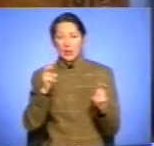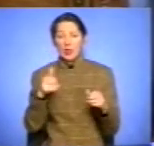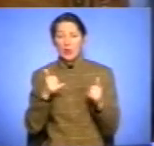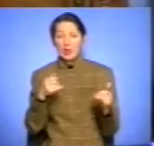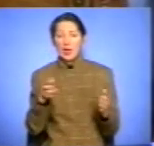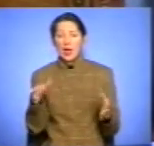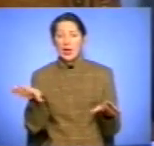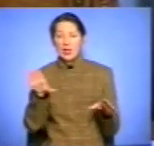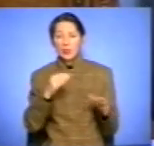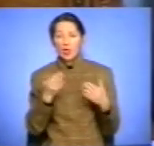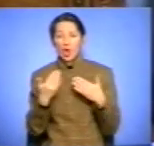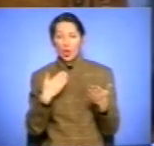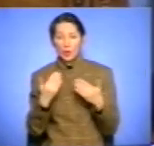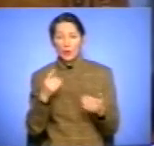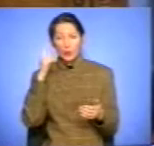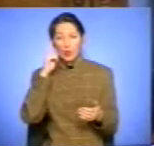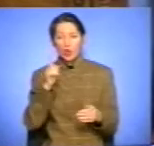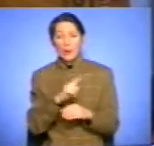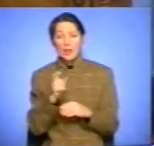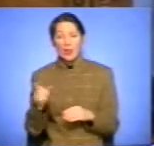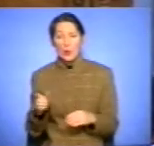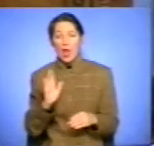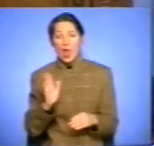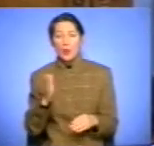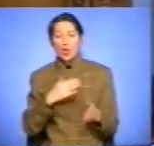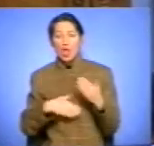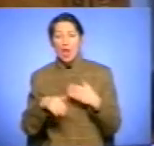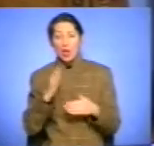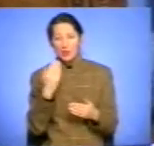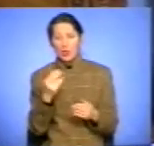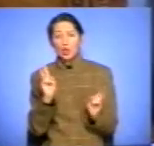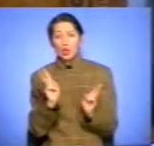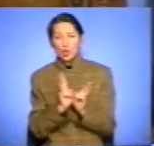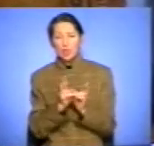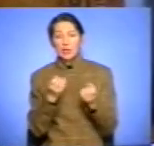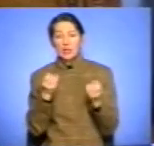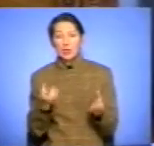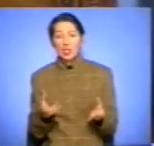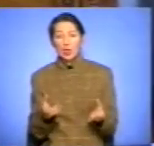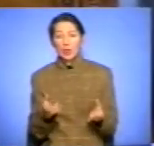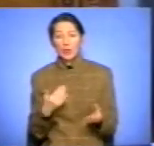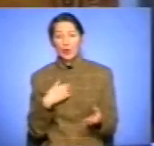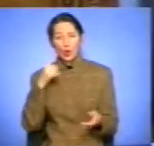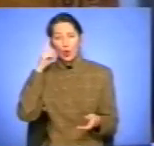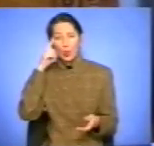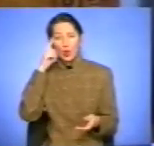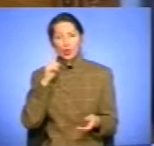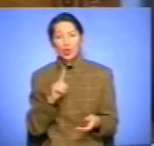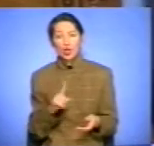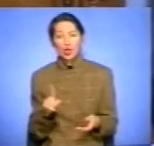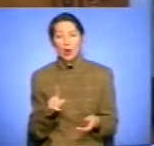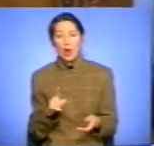що тернополяни будуть ради вас зустріти і звичайно я думаю що